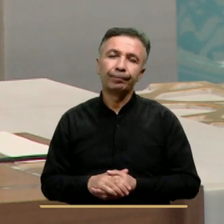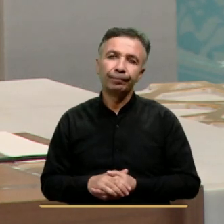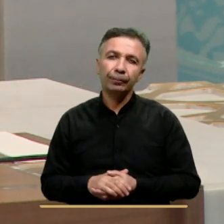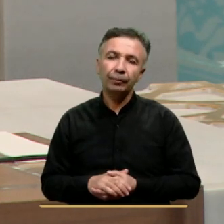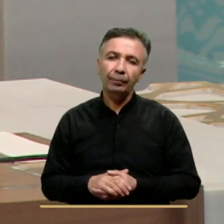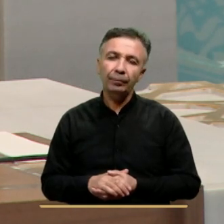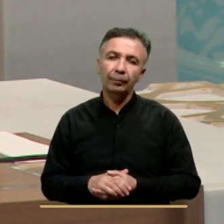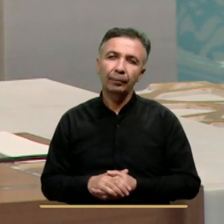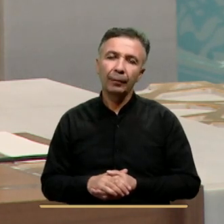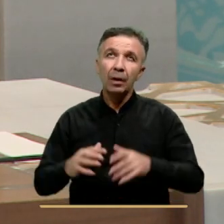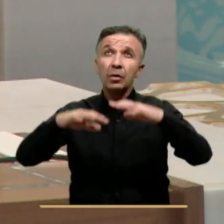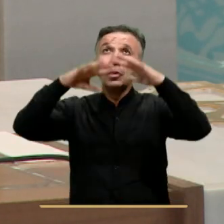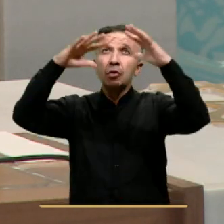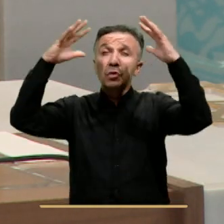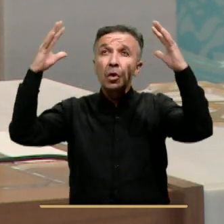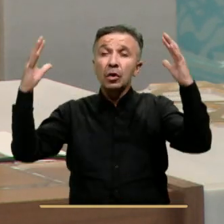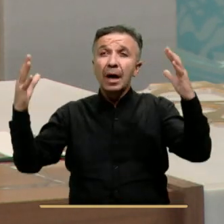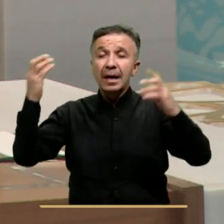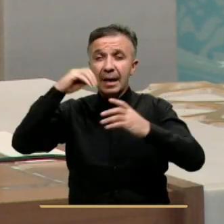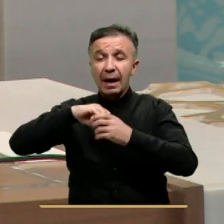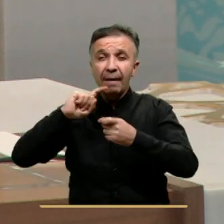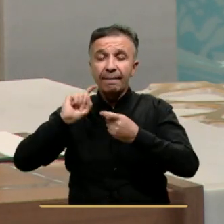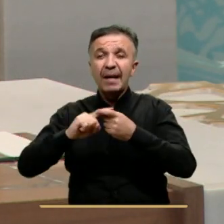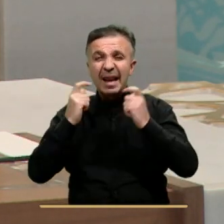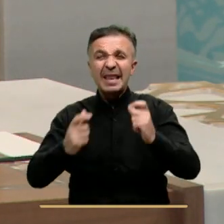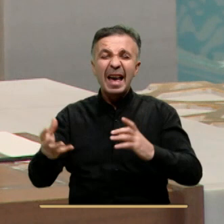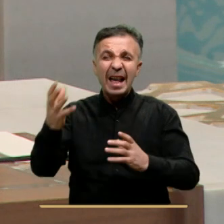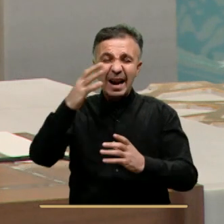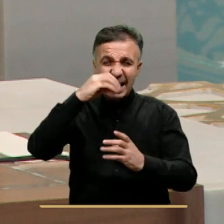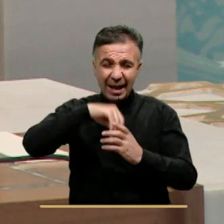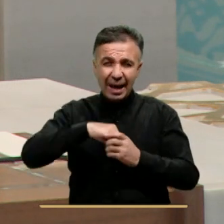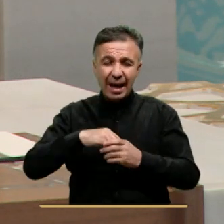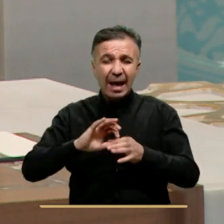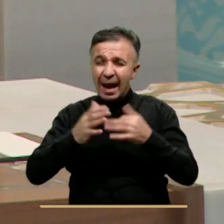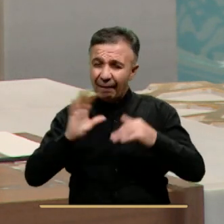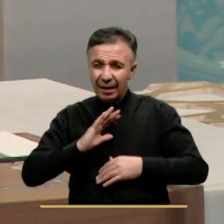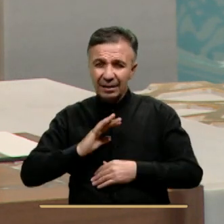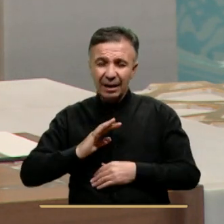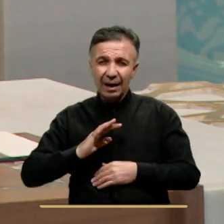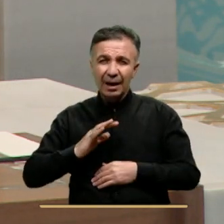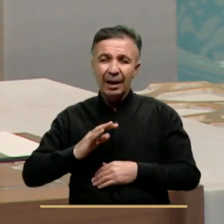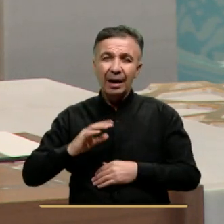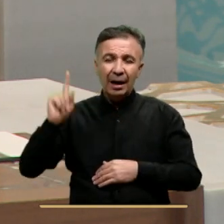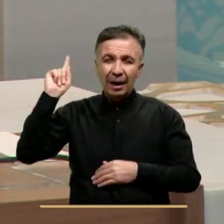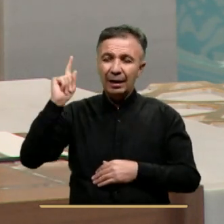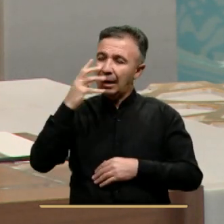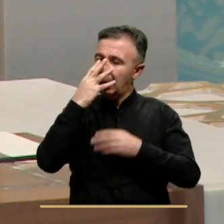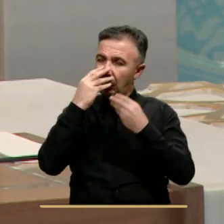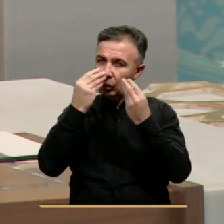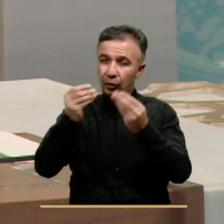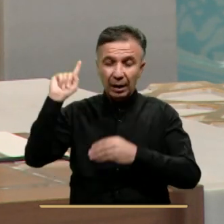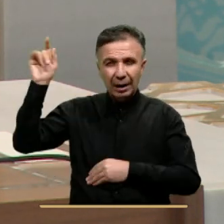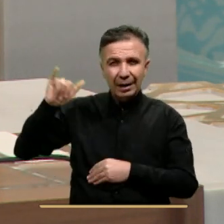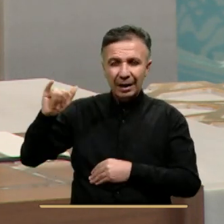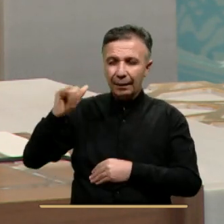Em Göklerde ve yerde ne varsa hepsini kendi lütfundan kendi katından